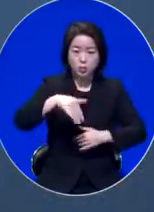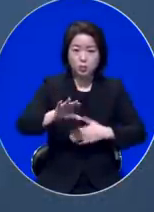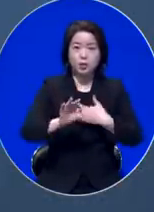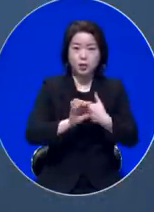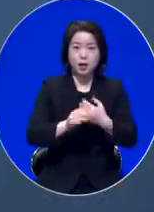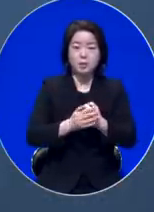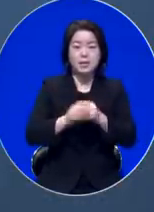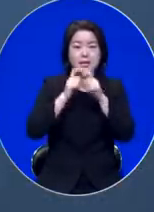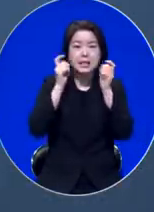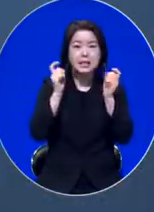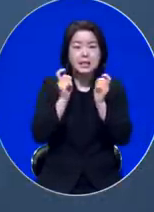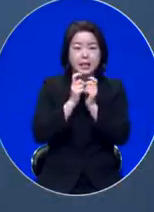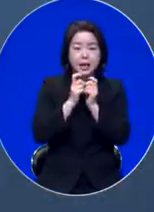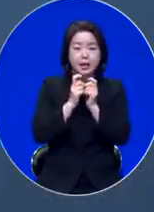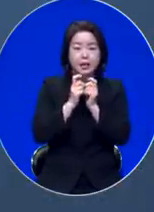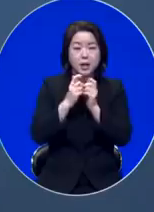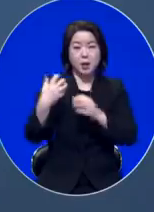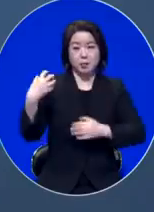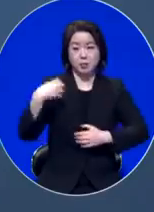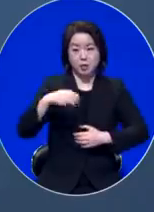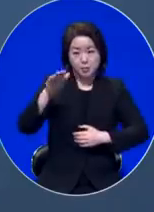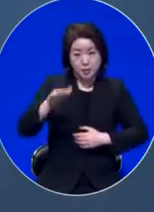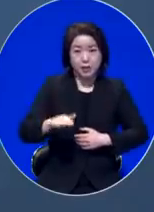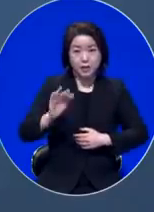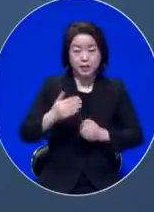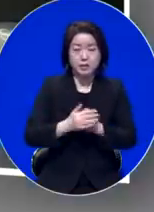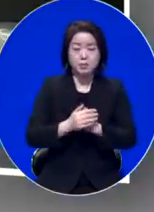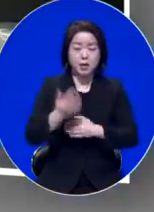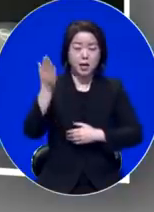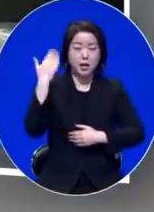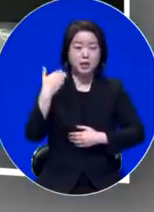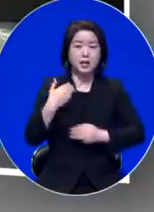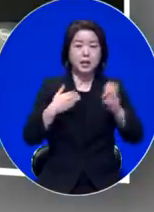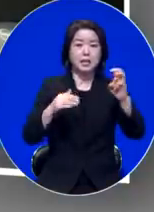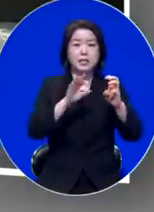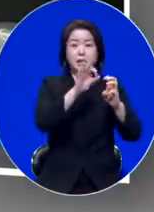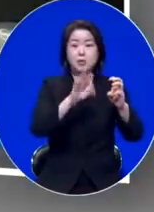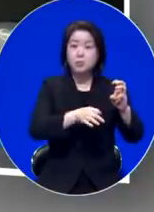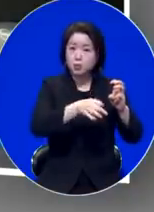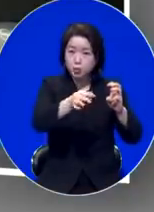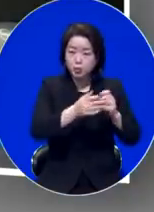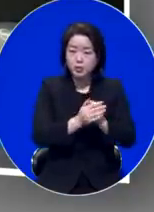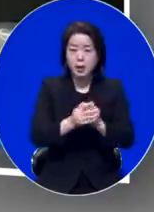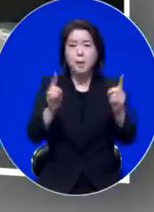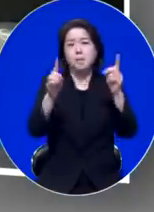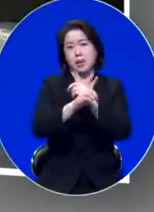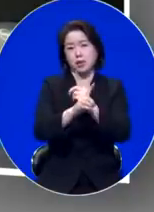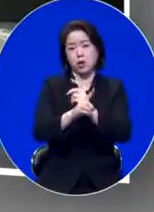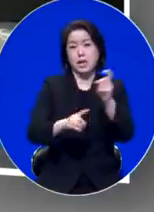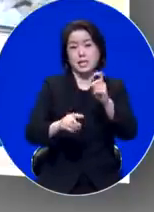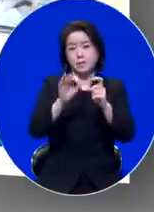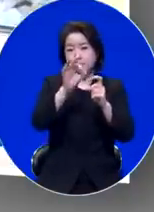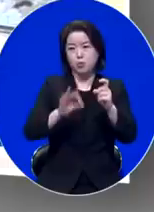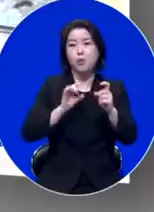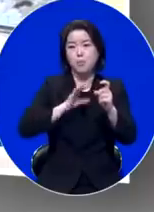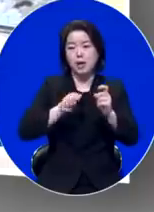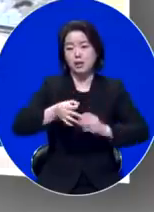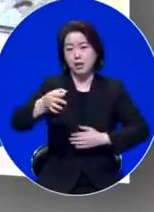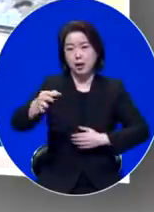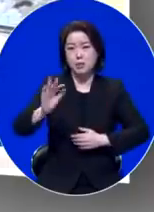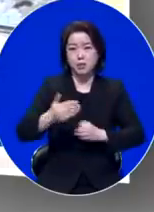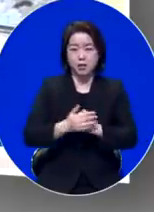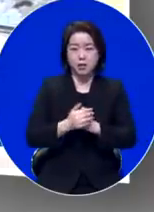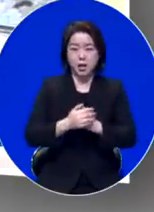본부 다음 뷰도 하신분 낮았습니다 그전에 30% 가 일했던 부분도 이제 10% 도 많이 완화 하겠구요 그래서 이제